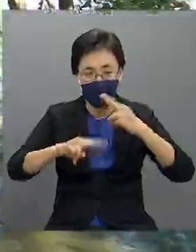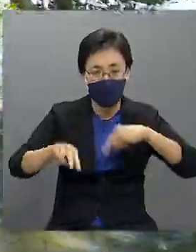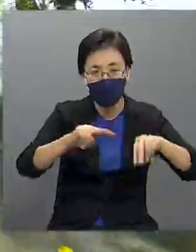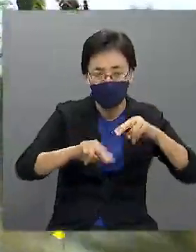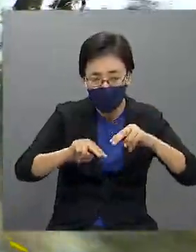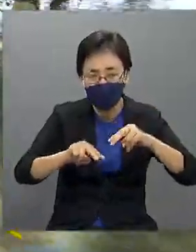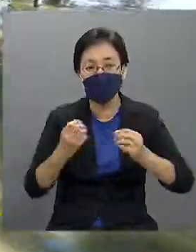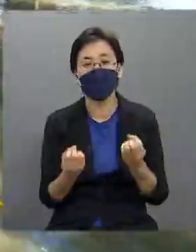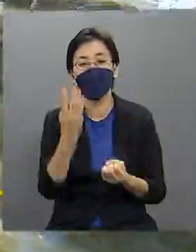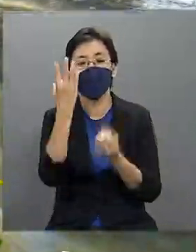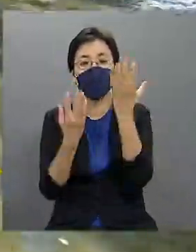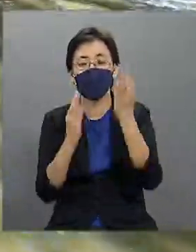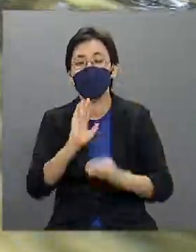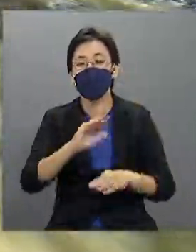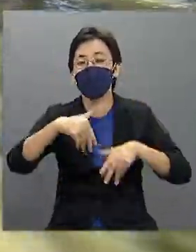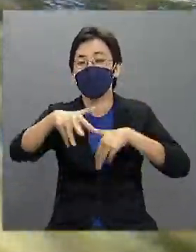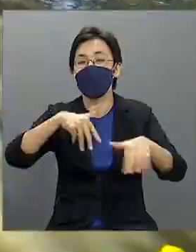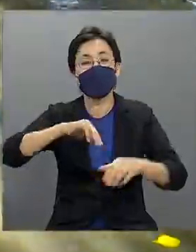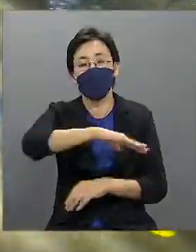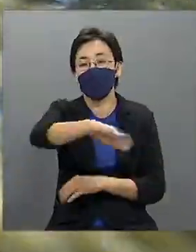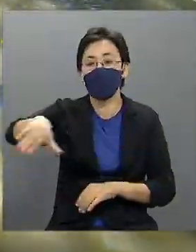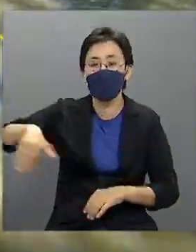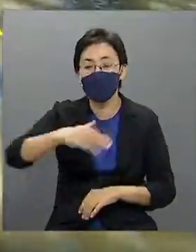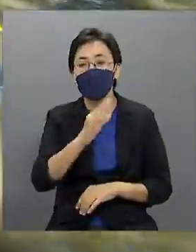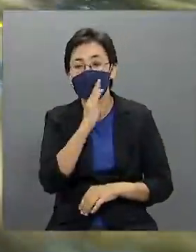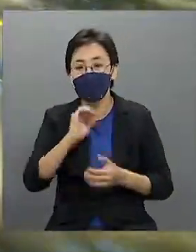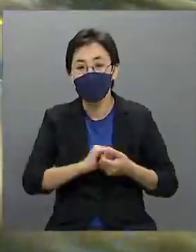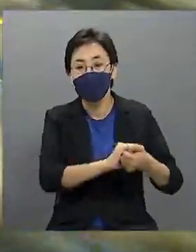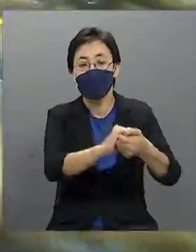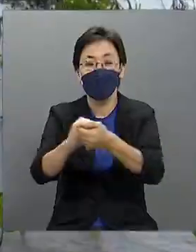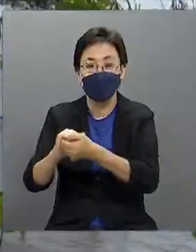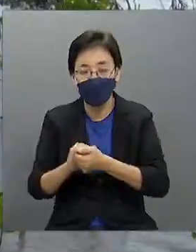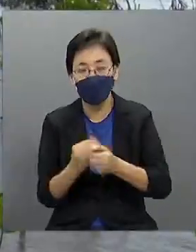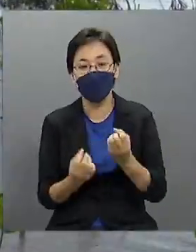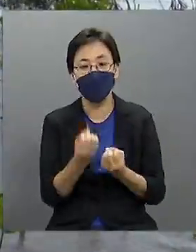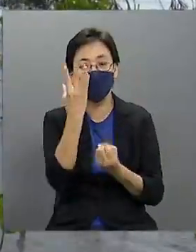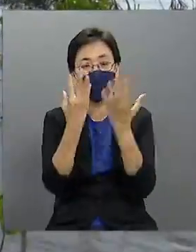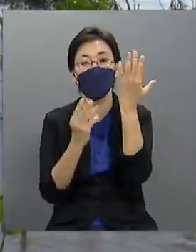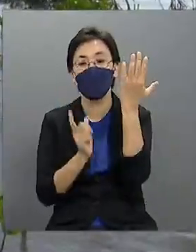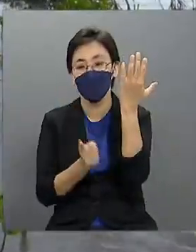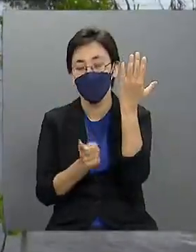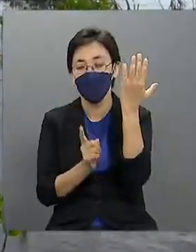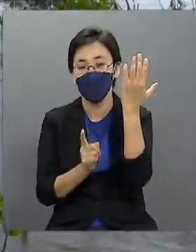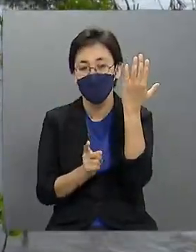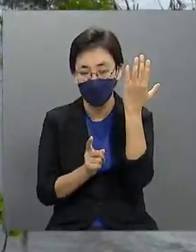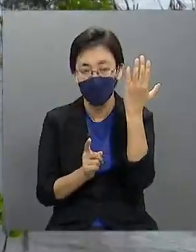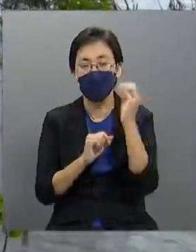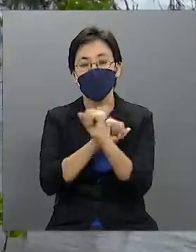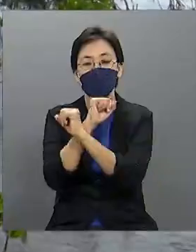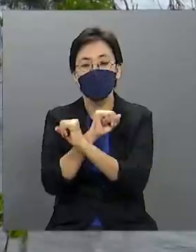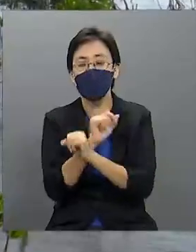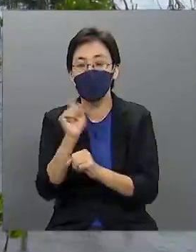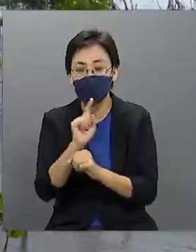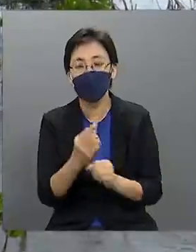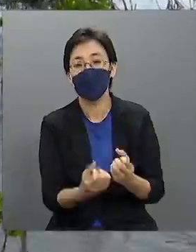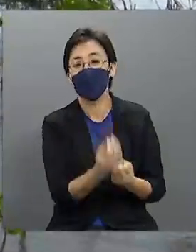you.หากพวกเรารวมกัอนุรัษป่าชายเลนป่ชายเลนกจะอนุรกษ้วกพิทักเราจากภยธรมชาิตางๆ นั่นเ